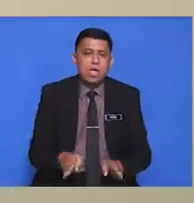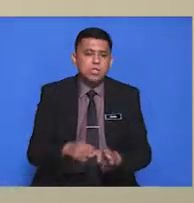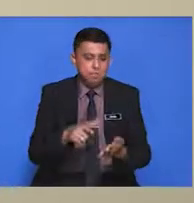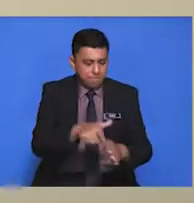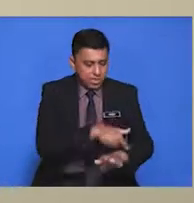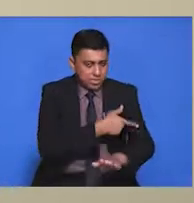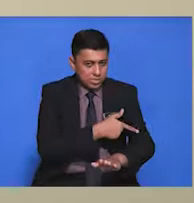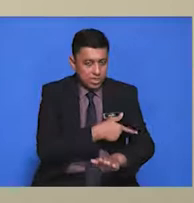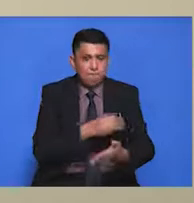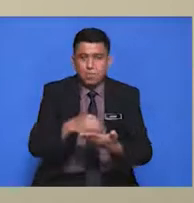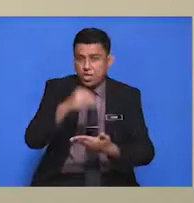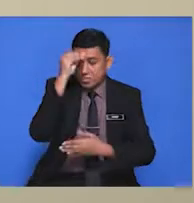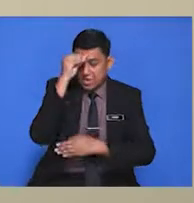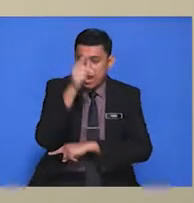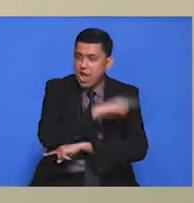pada hari ini.